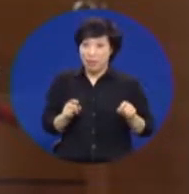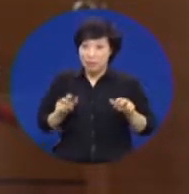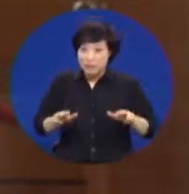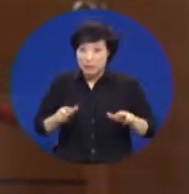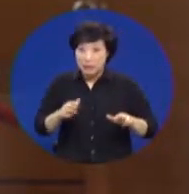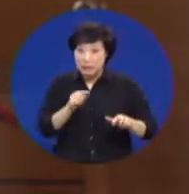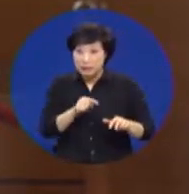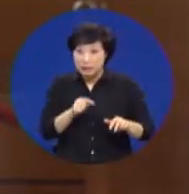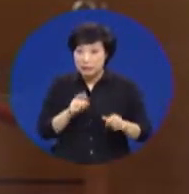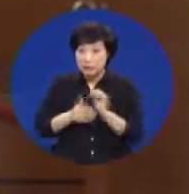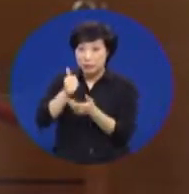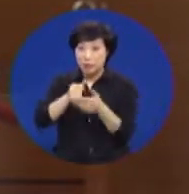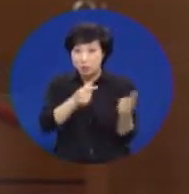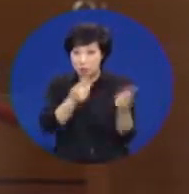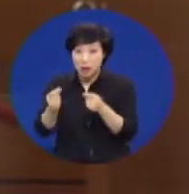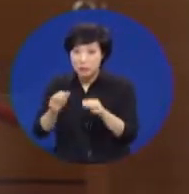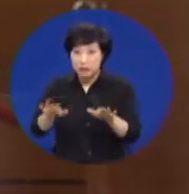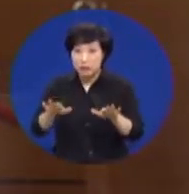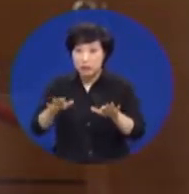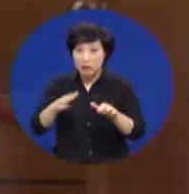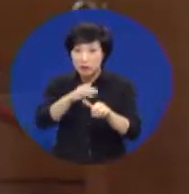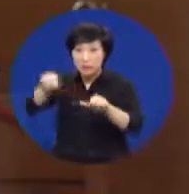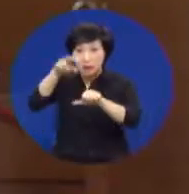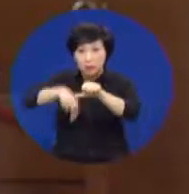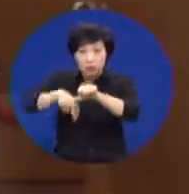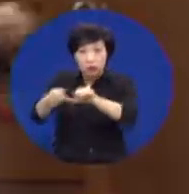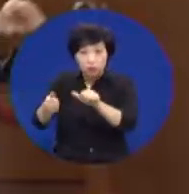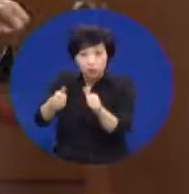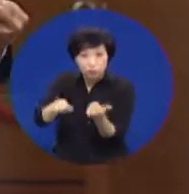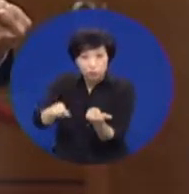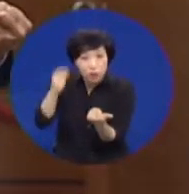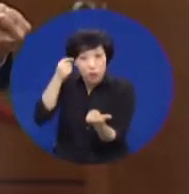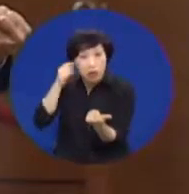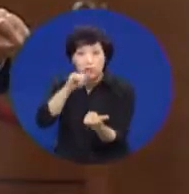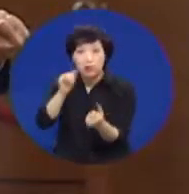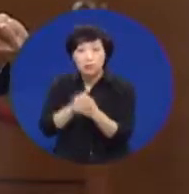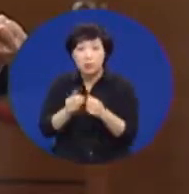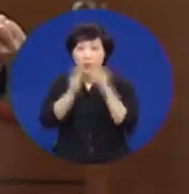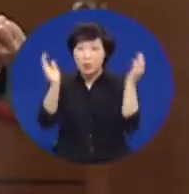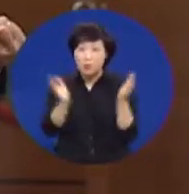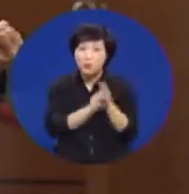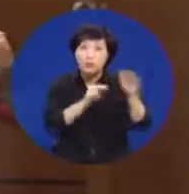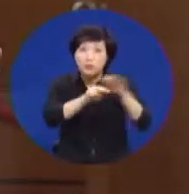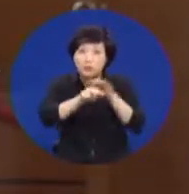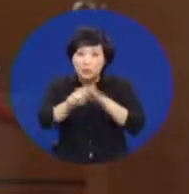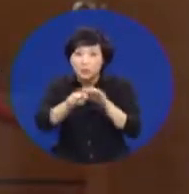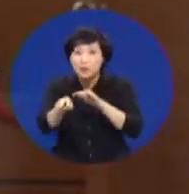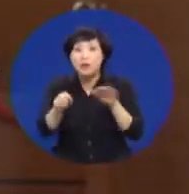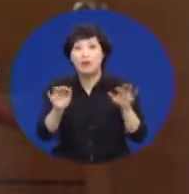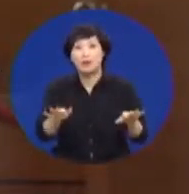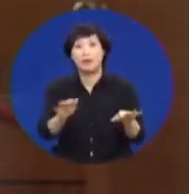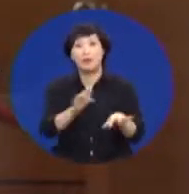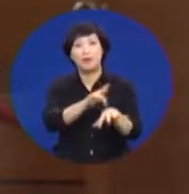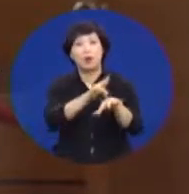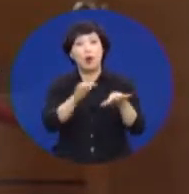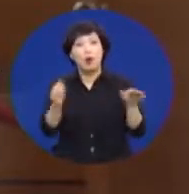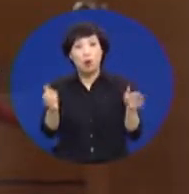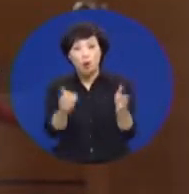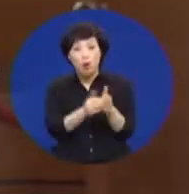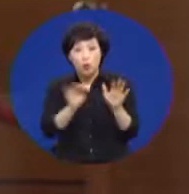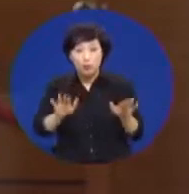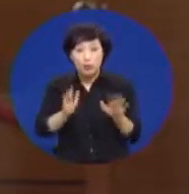우리도 예수와 똑같이 죽임을 당하겠구나 싶어서 다 도망갔을 때 사흘